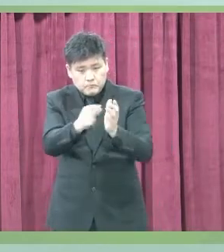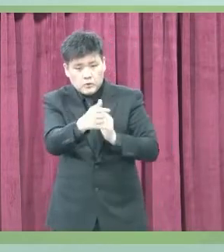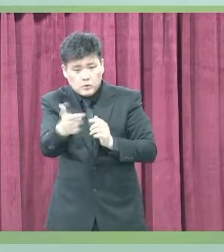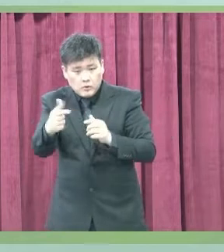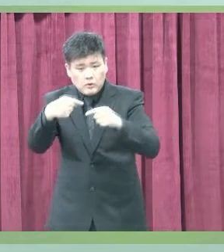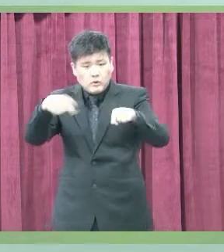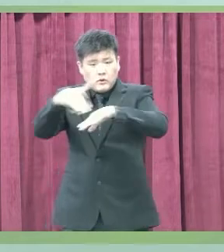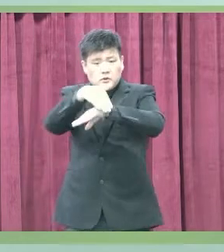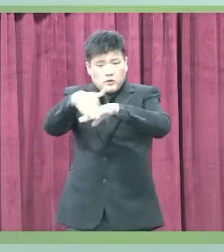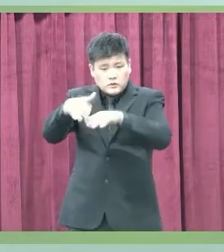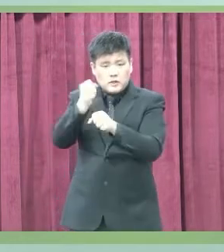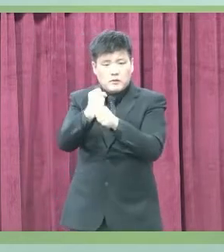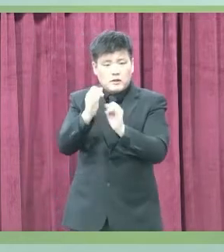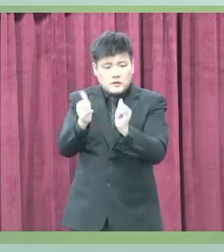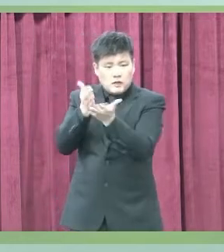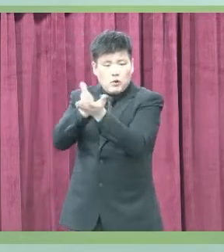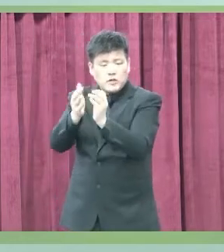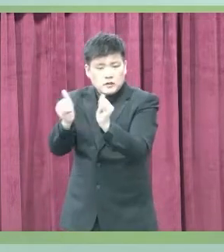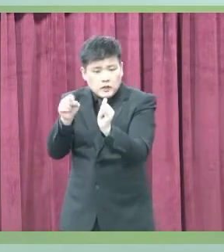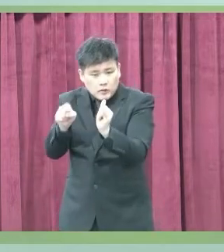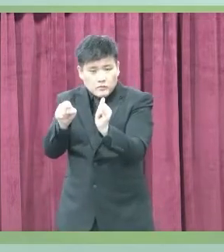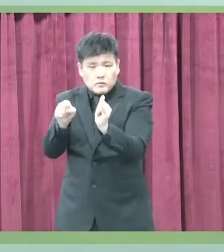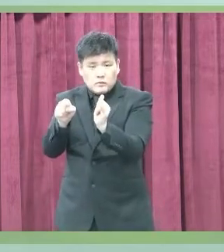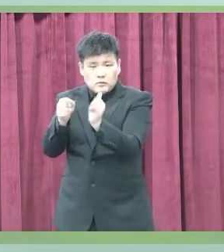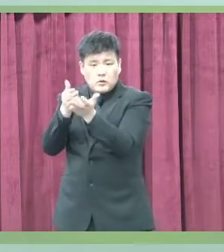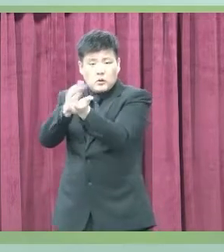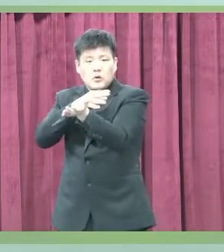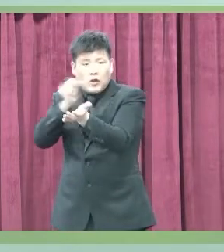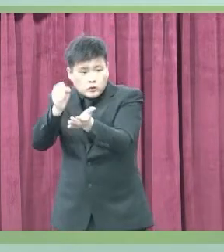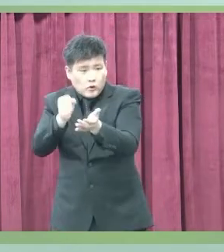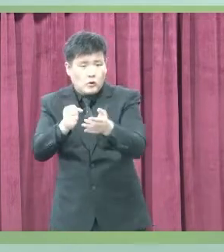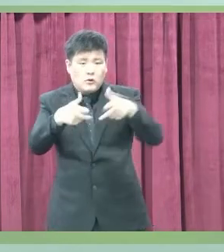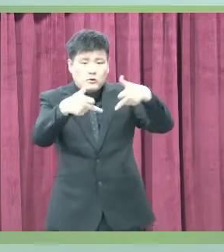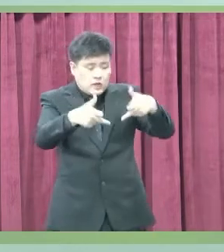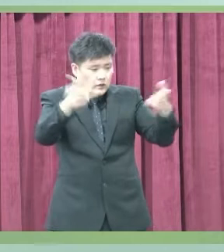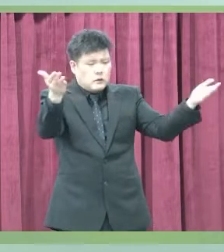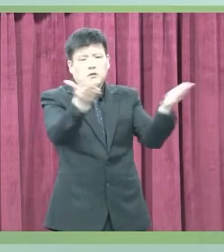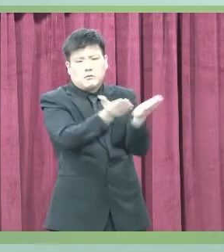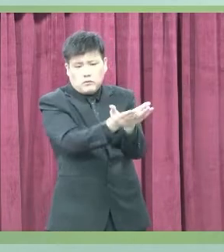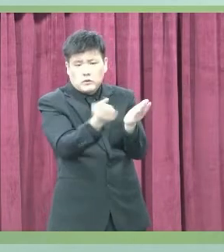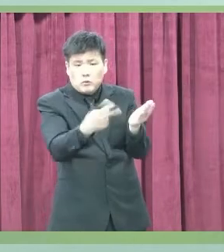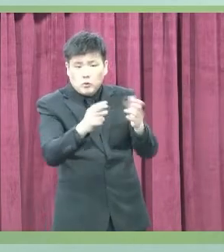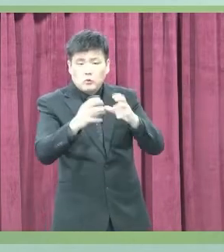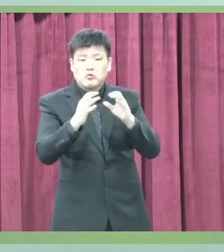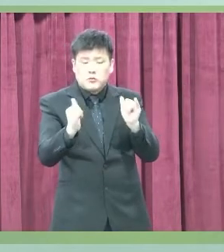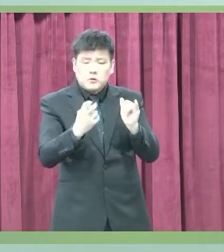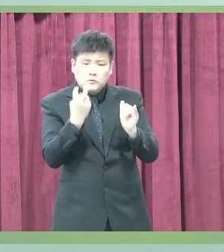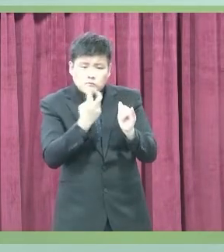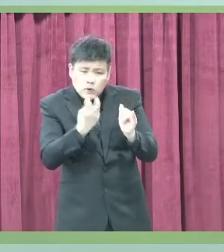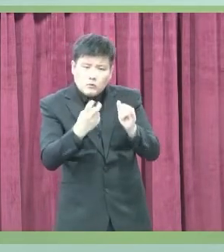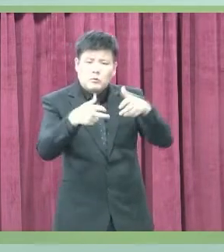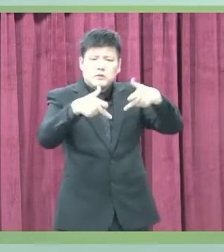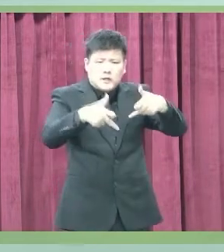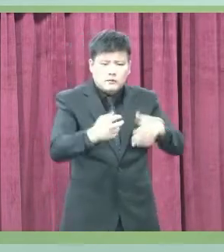정책 입안자나 개발자, 수행자한테 제공이 돼야 될 것이고 국민들도 이를 모니터링하고 장애 당사자도 모니터링해야